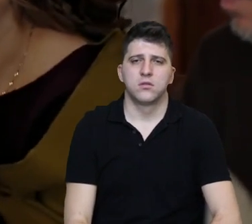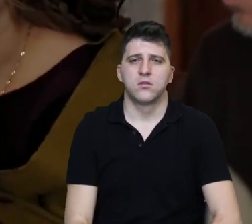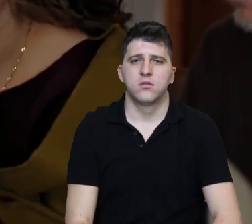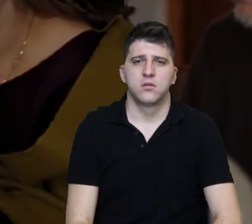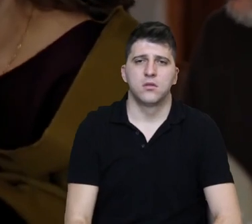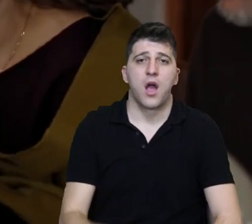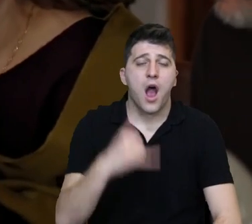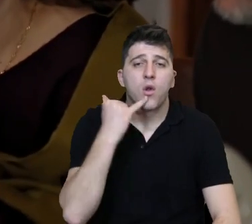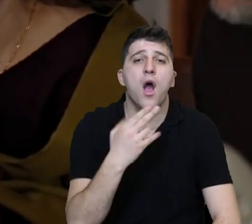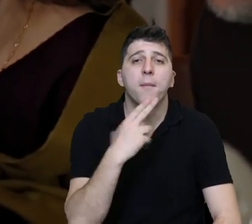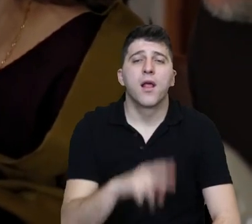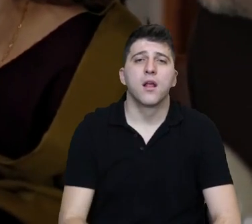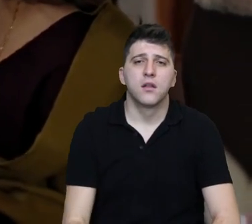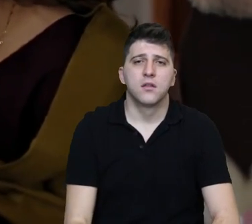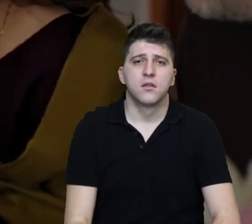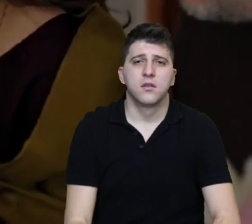Alo abla.